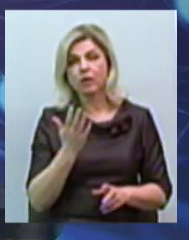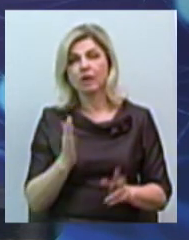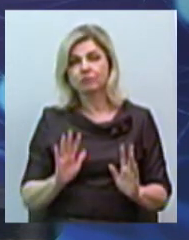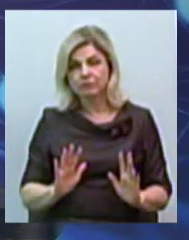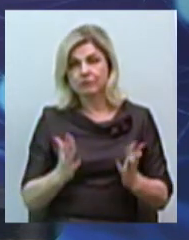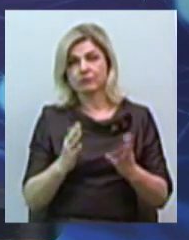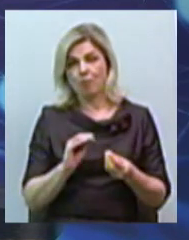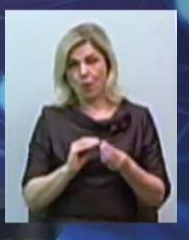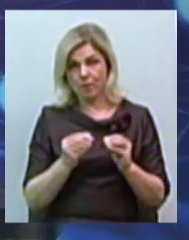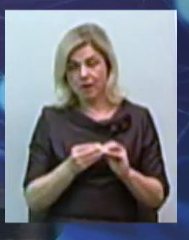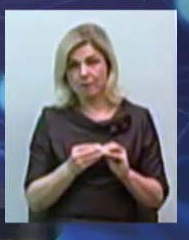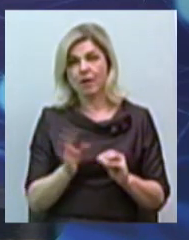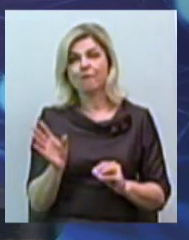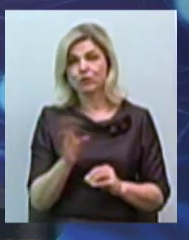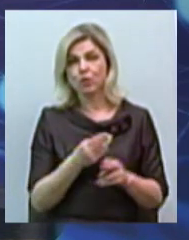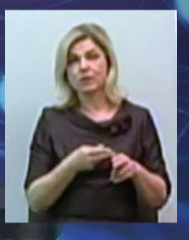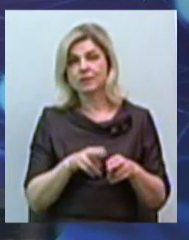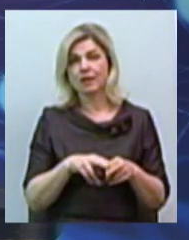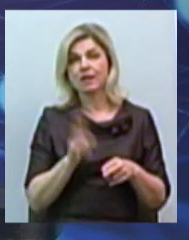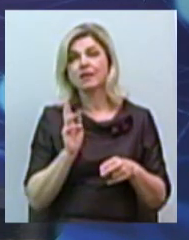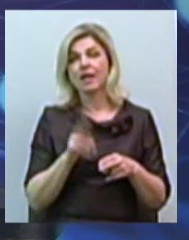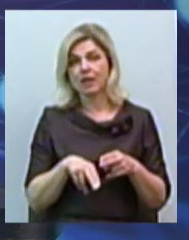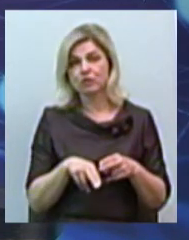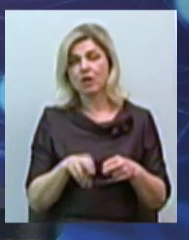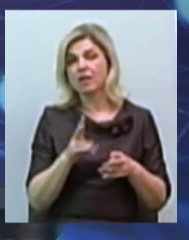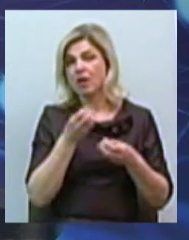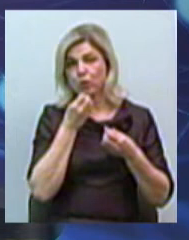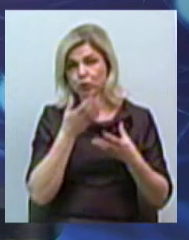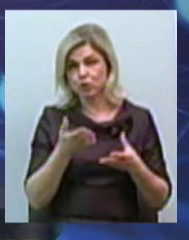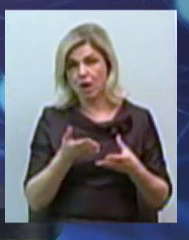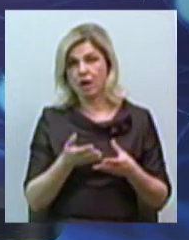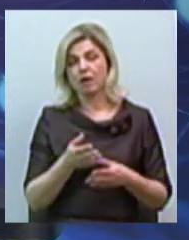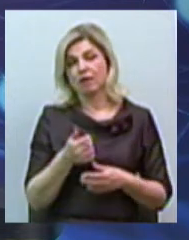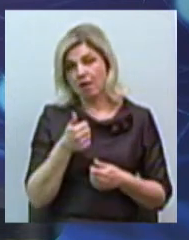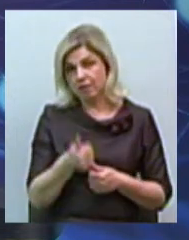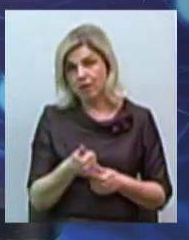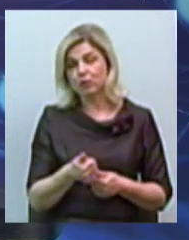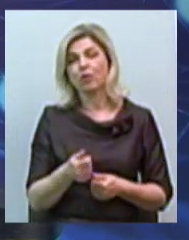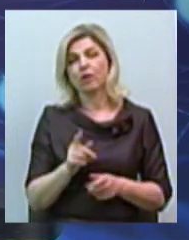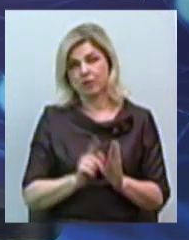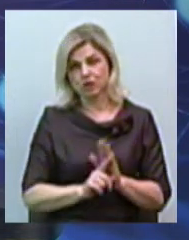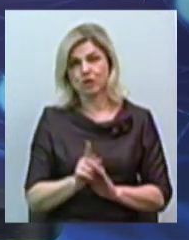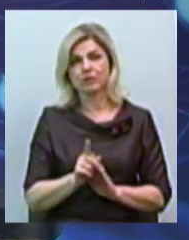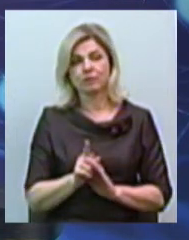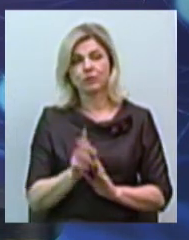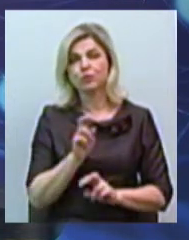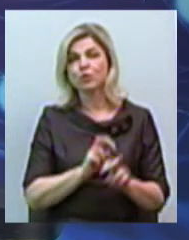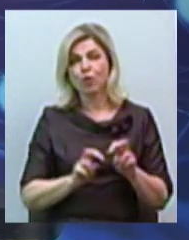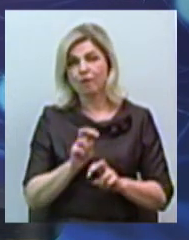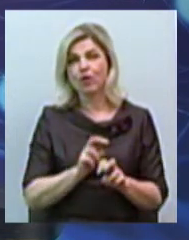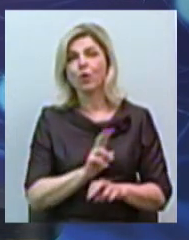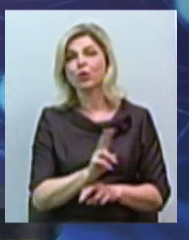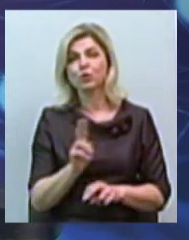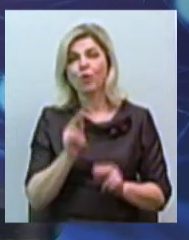проблема, і все це закінчується не дуже гарно, тоді починаємо шукати, а хто